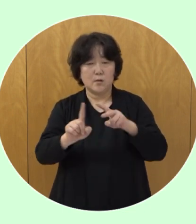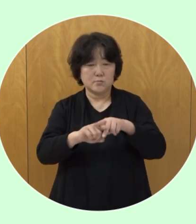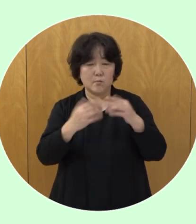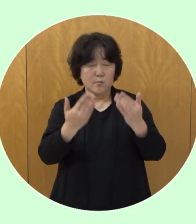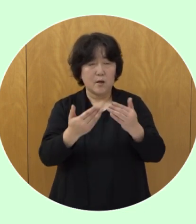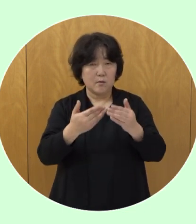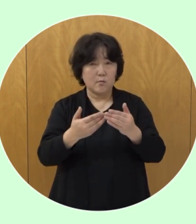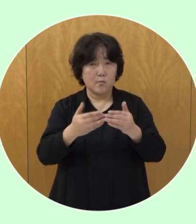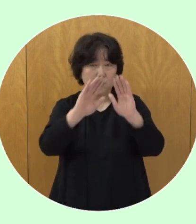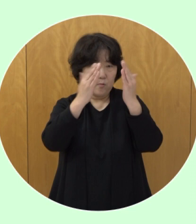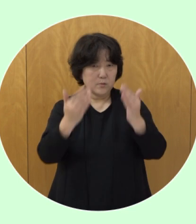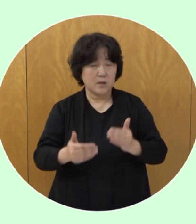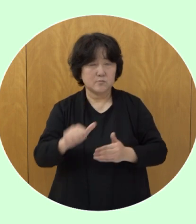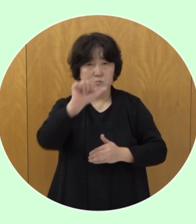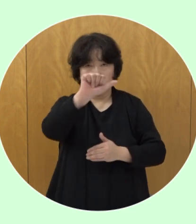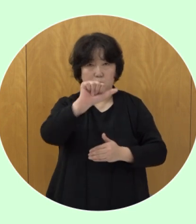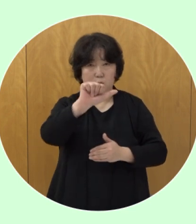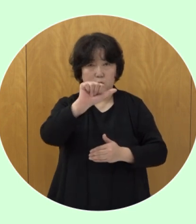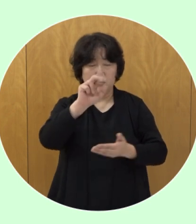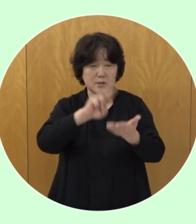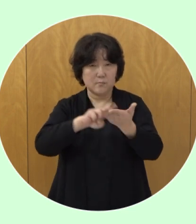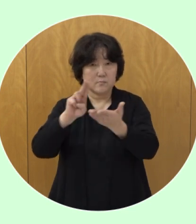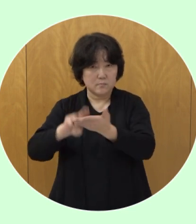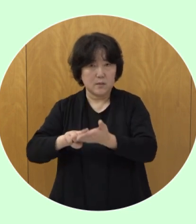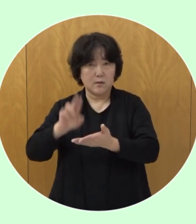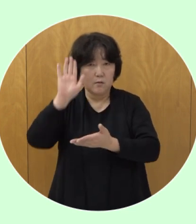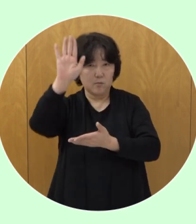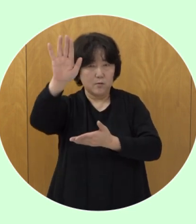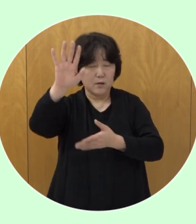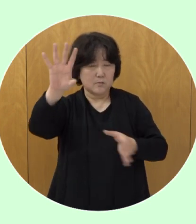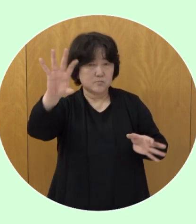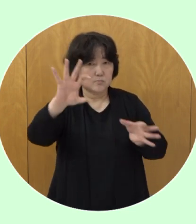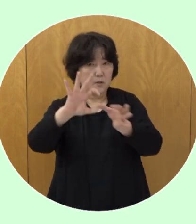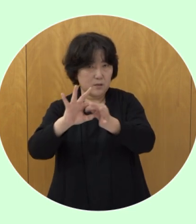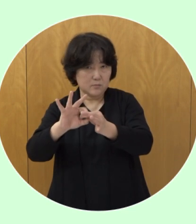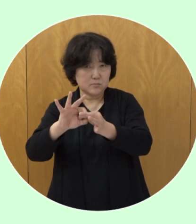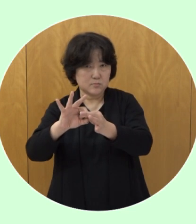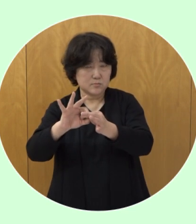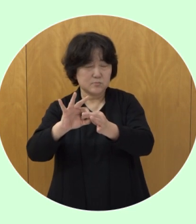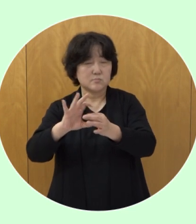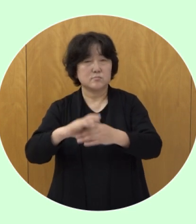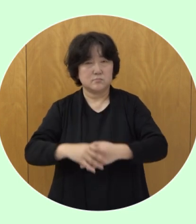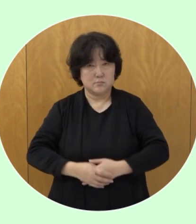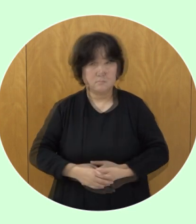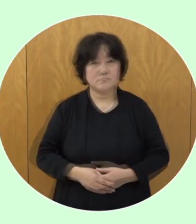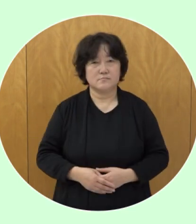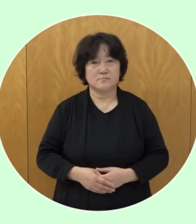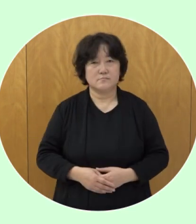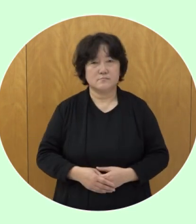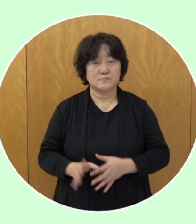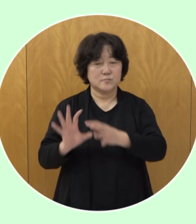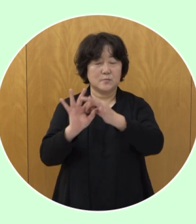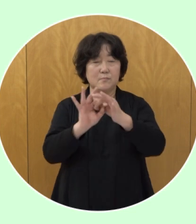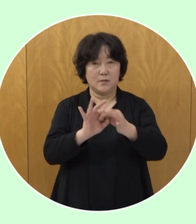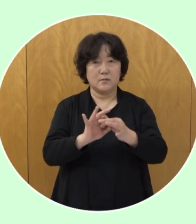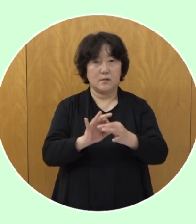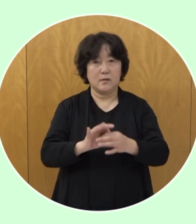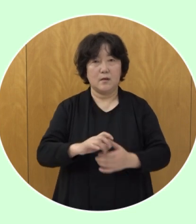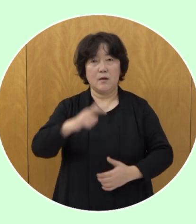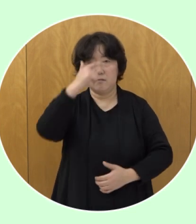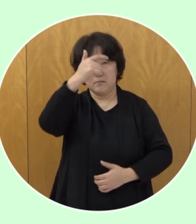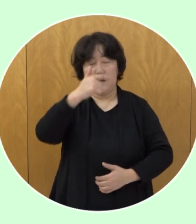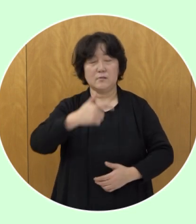として指定し、次年度以降の展開につなげてまいります。続きまして、大項目の